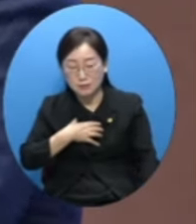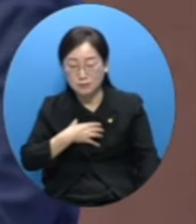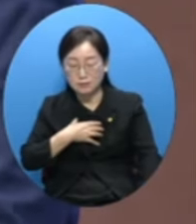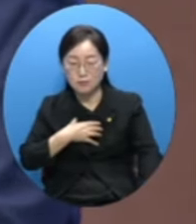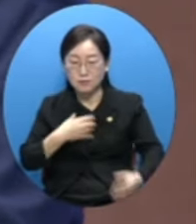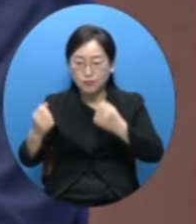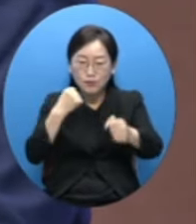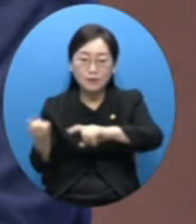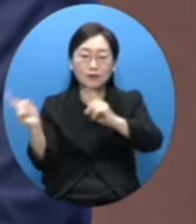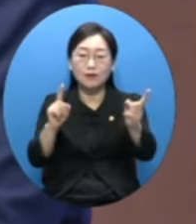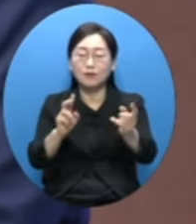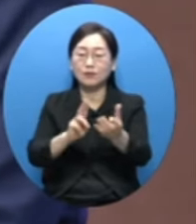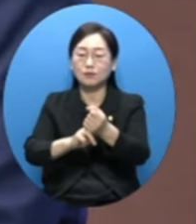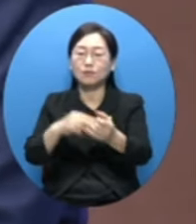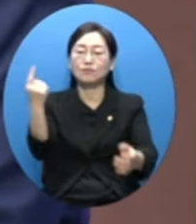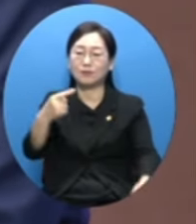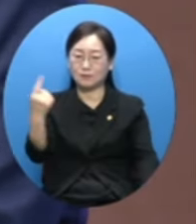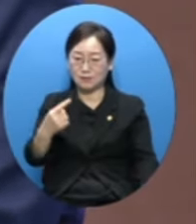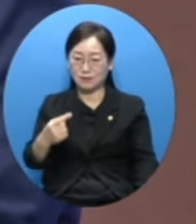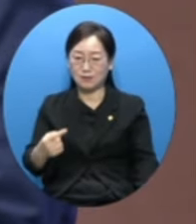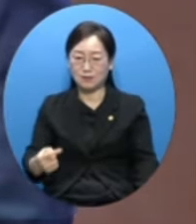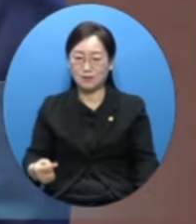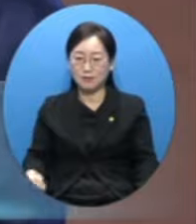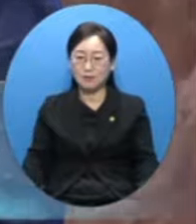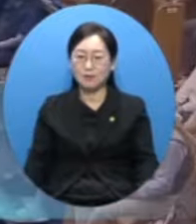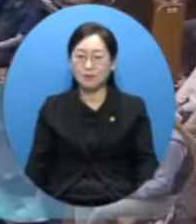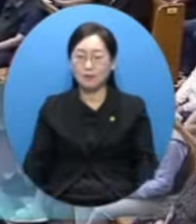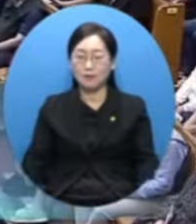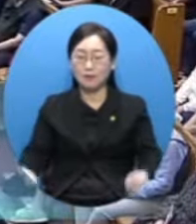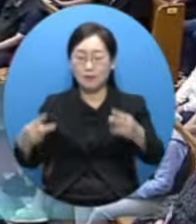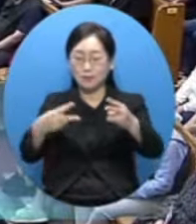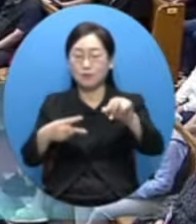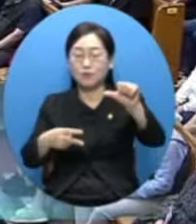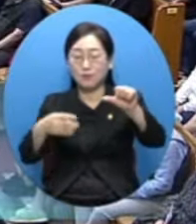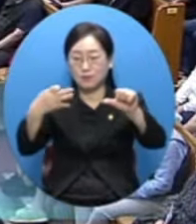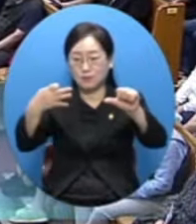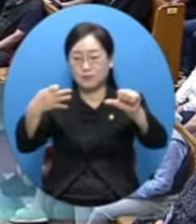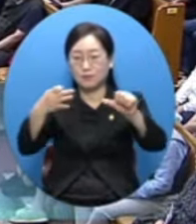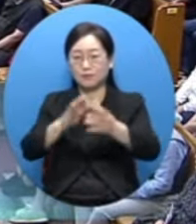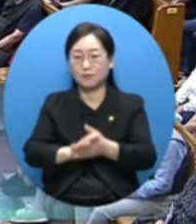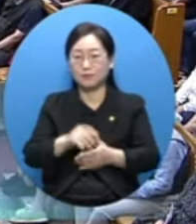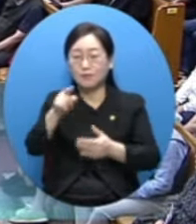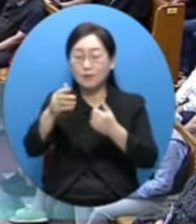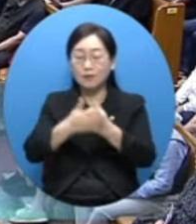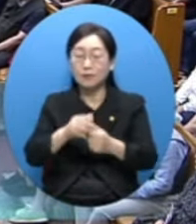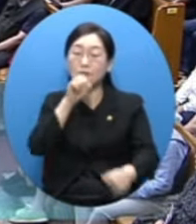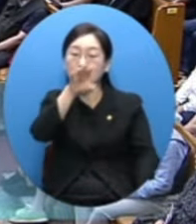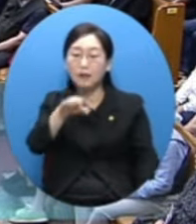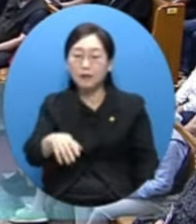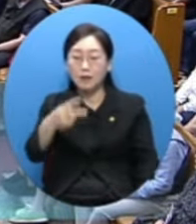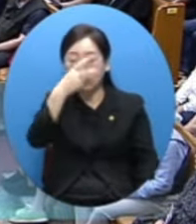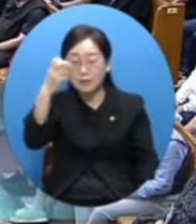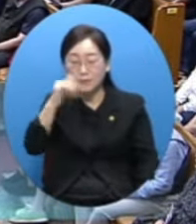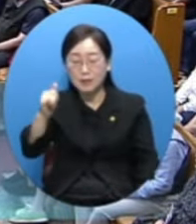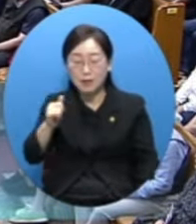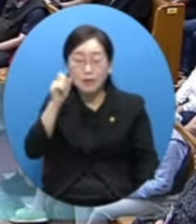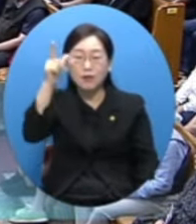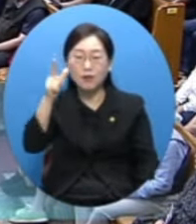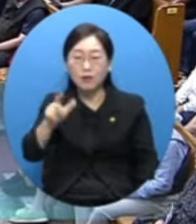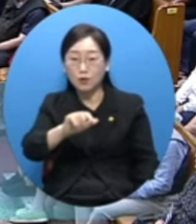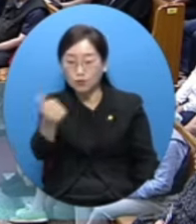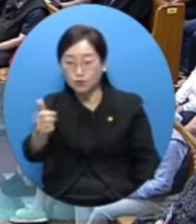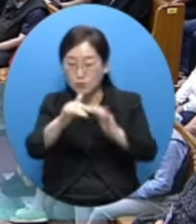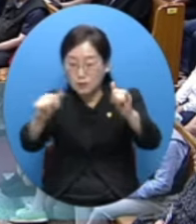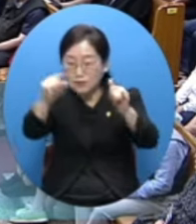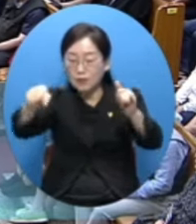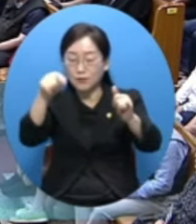일어나면 기적은 일어나는 것입니다. 에베소 5장 14절에 말씀합니다. 그러므로 이르시기를 잠자는 자여 깨어서 죽은 자들